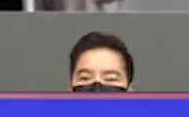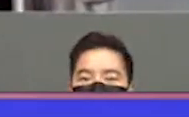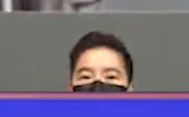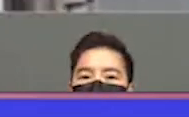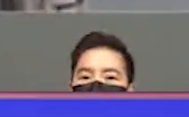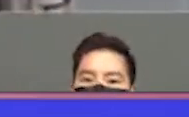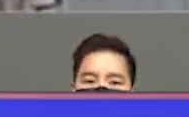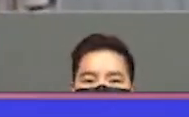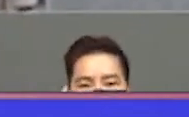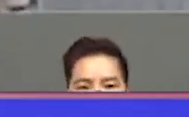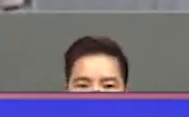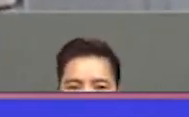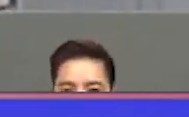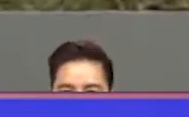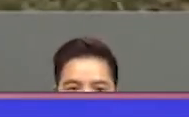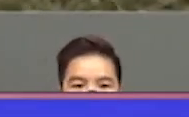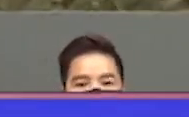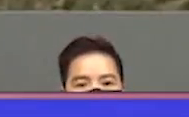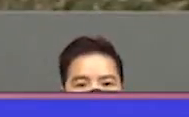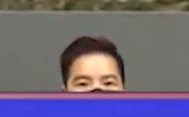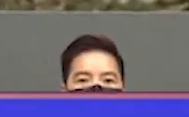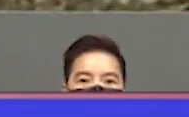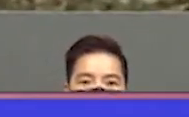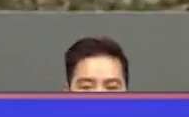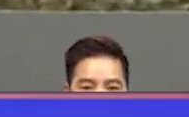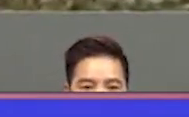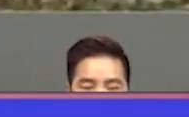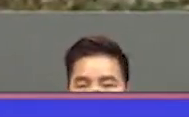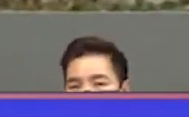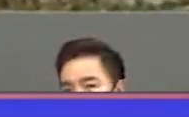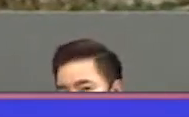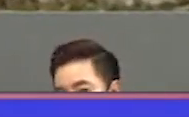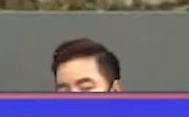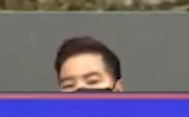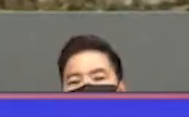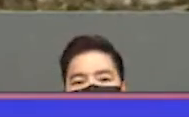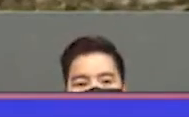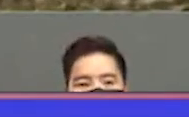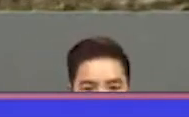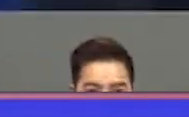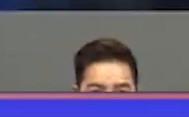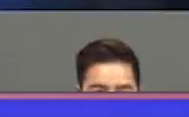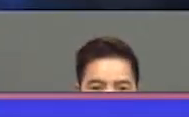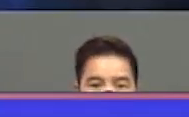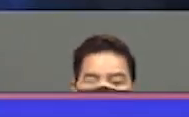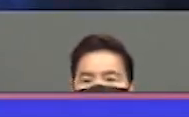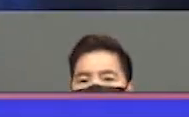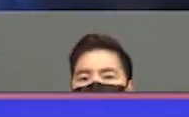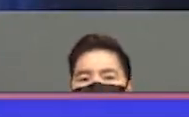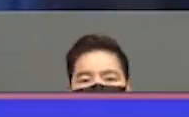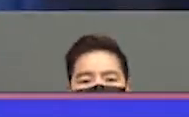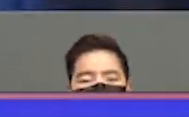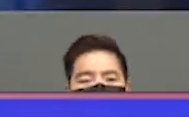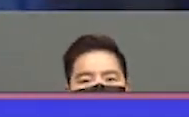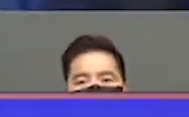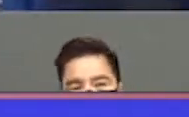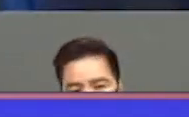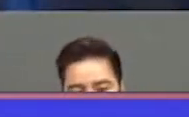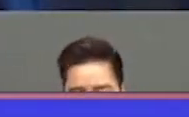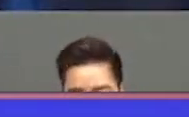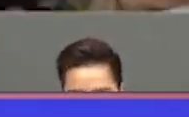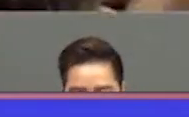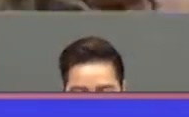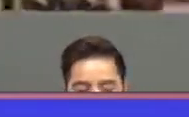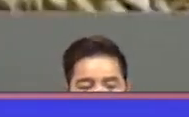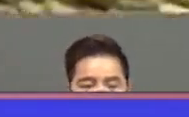ไม่งั้นมันไม่เป็นไปตามนโยบายของบ้านเขาที่ต้องการให้โควิดเป็นศูนย์ไงก็แค่นั้นแล้วเราก็เคลียร์จบแล้วเคลียร์จบแล้วต